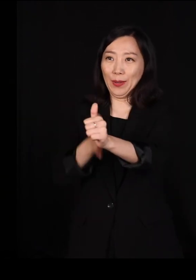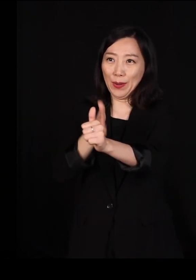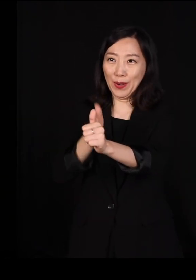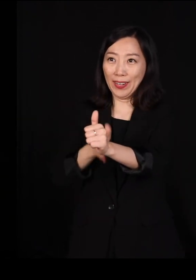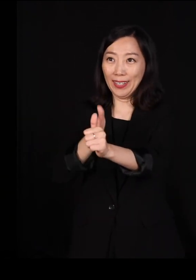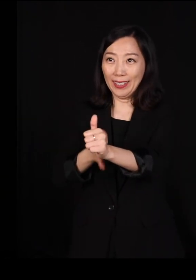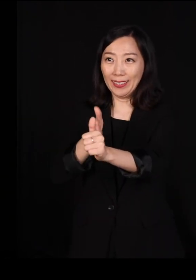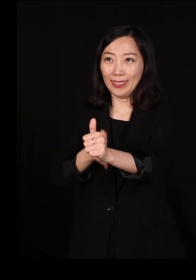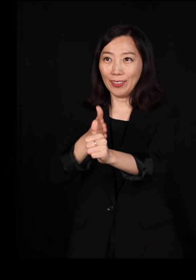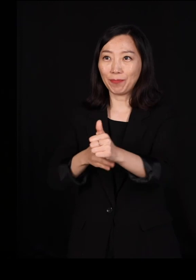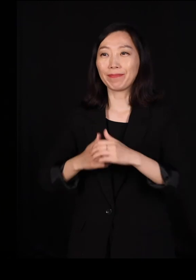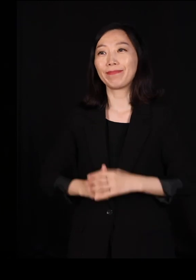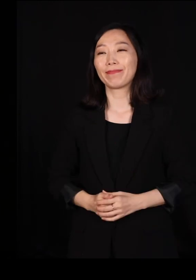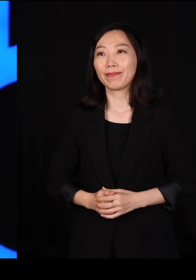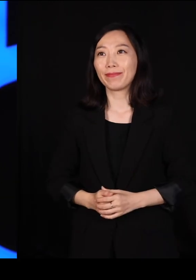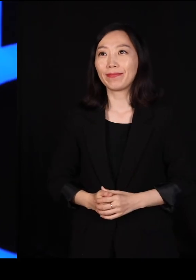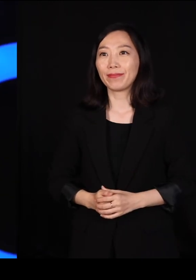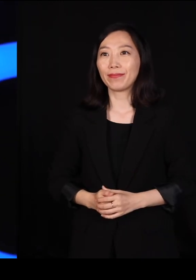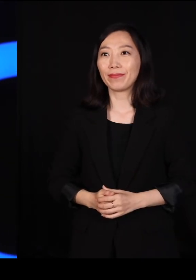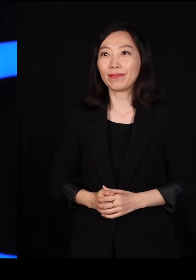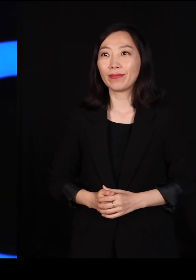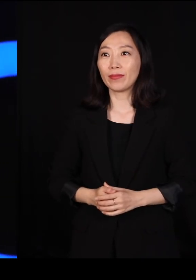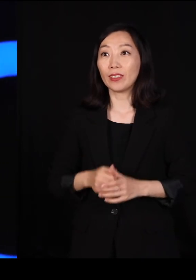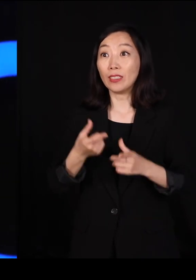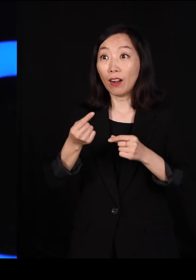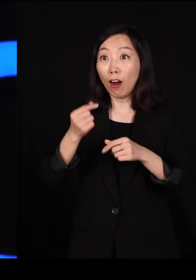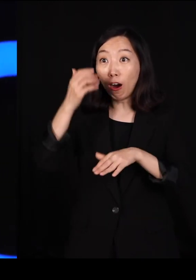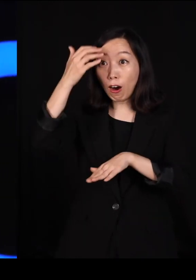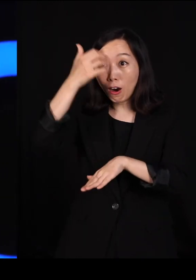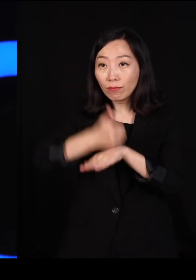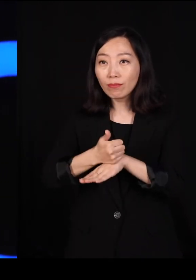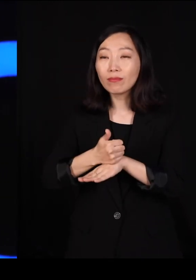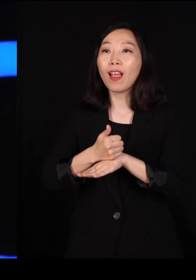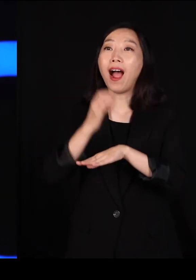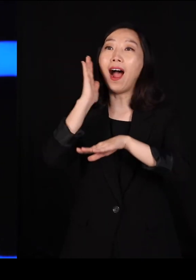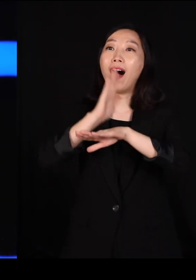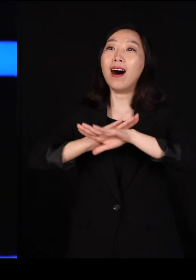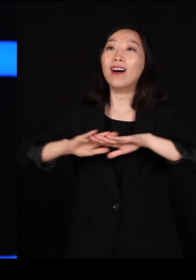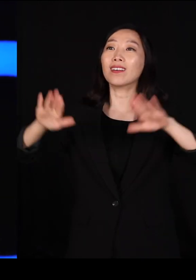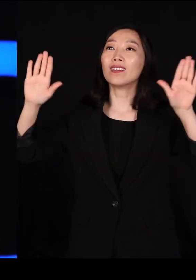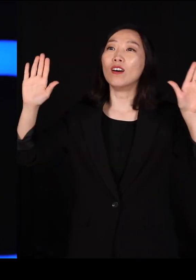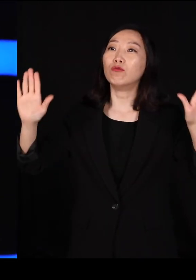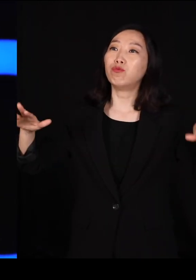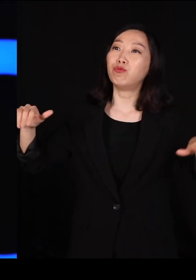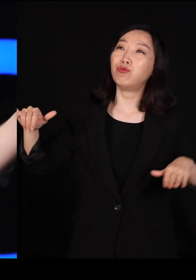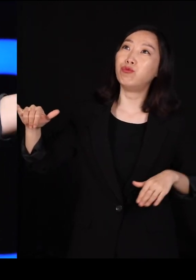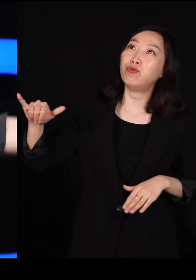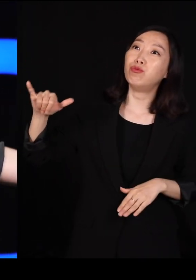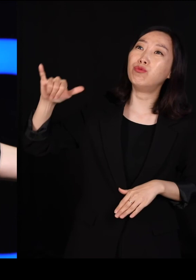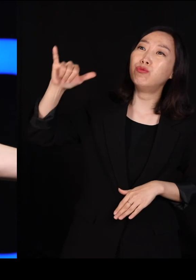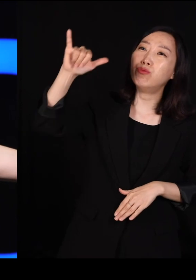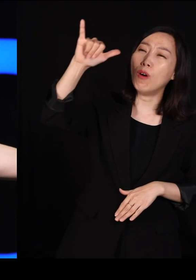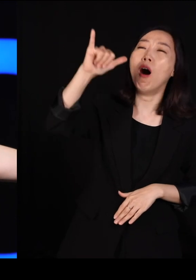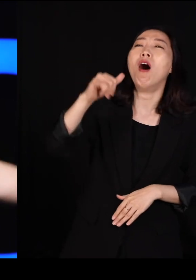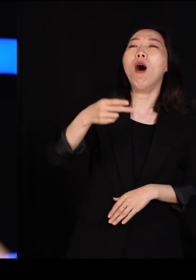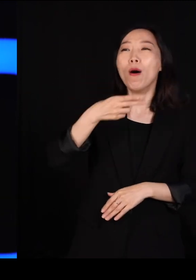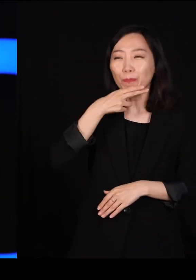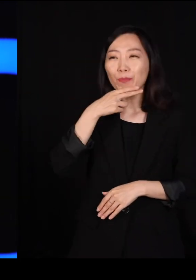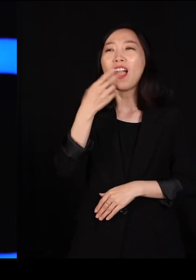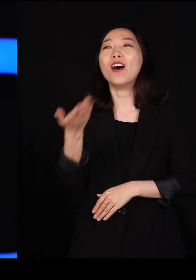실험을 갖고 시작하세요. 그렇게 하다가 언젠가는 하늘을 좀 날고 있지는 않아도